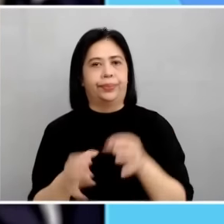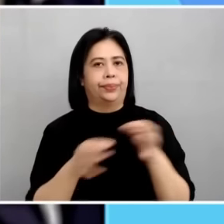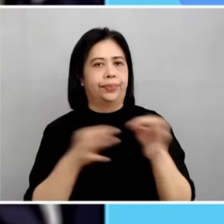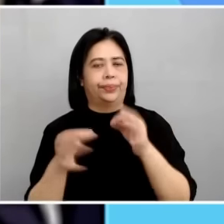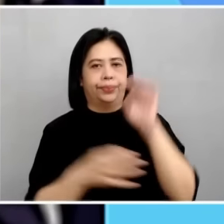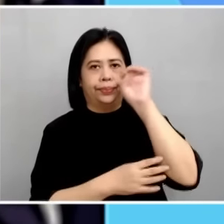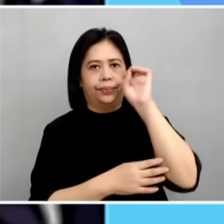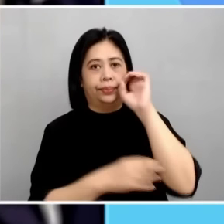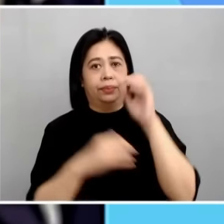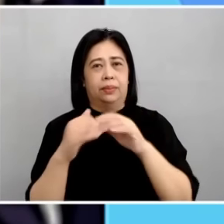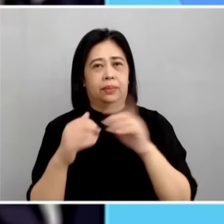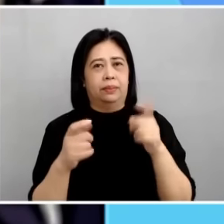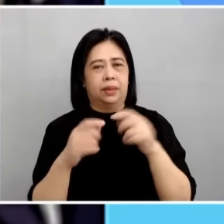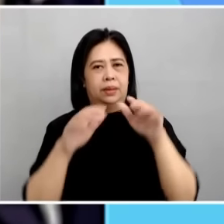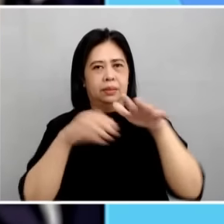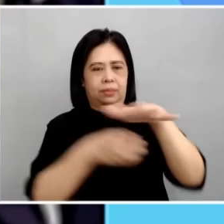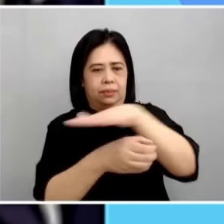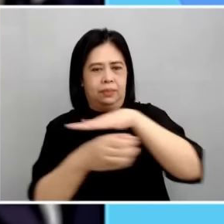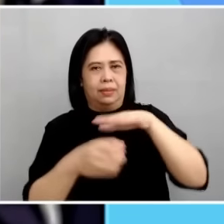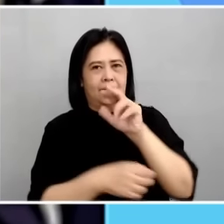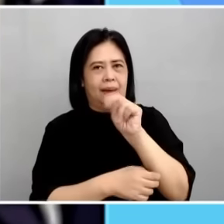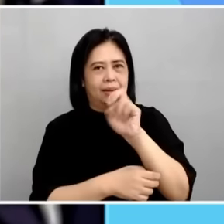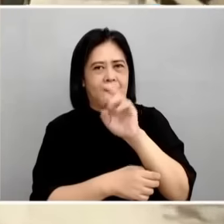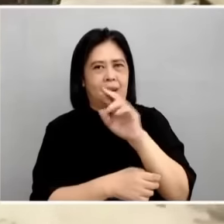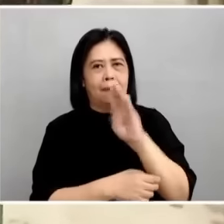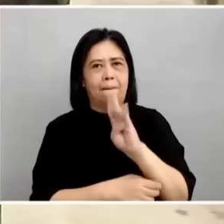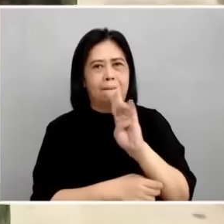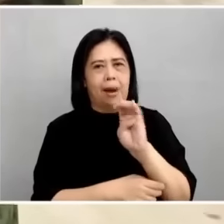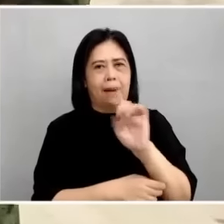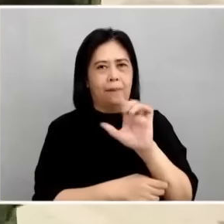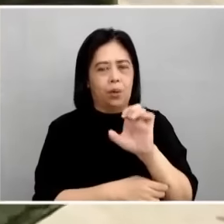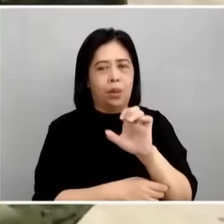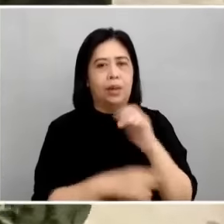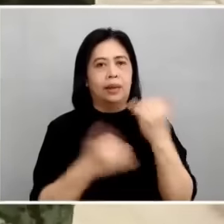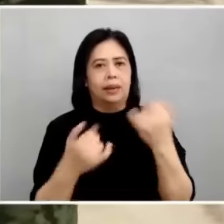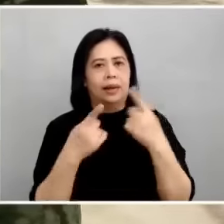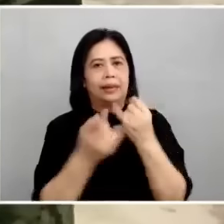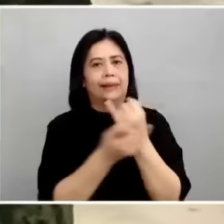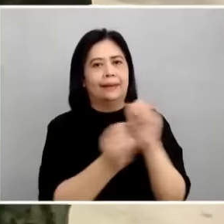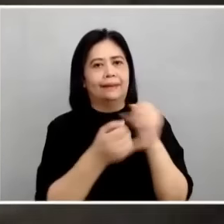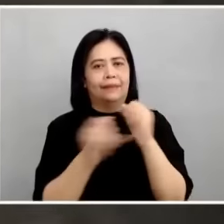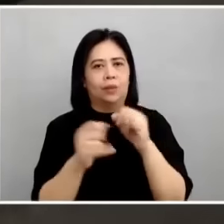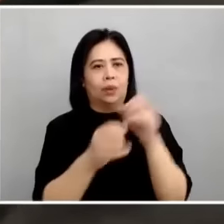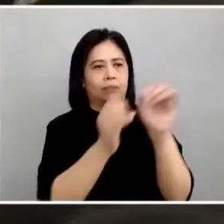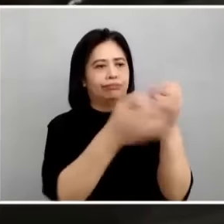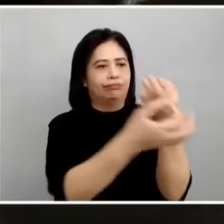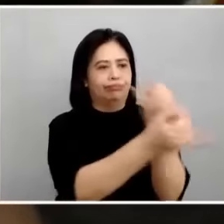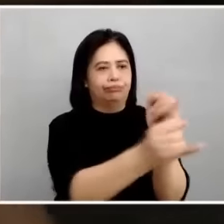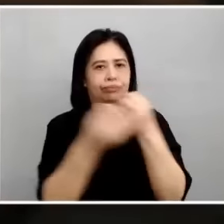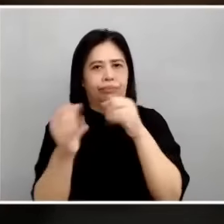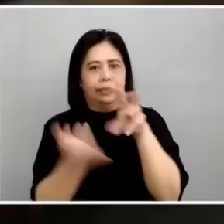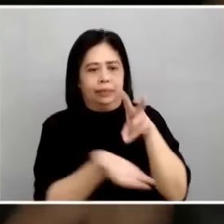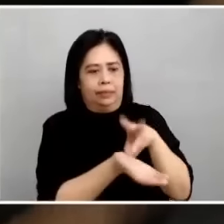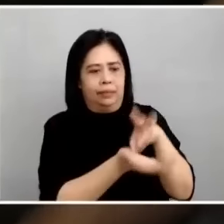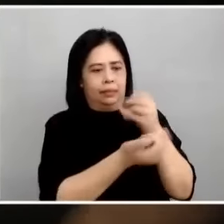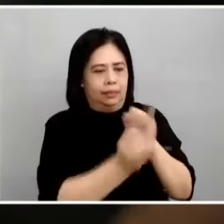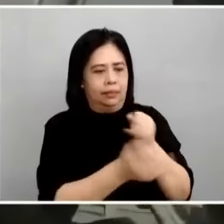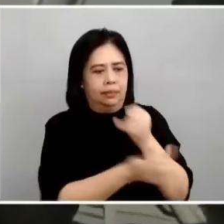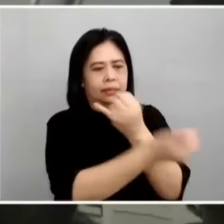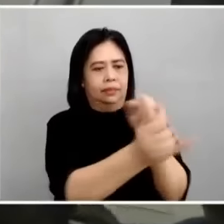imbis na isang malaking bubble ang NCR tulad ng nakaraang ECQ, ituturing na individual bubbles ang bawat syudad sa Metro Manila. Ibig